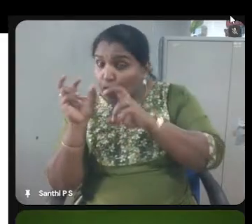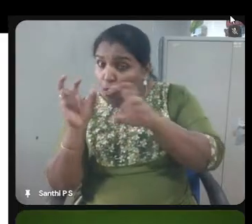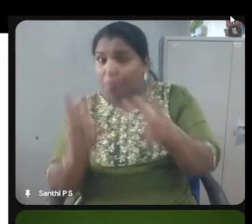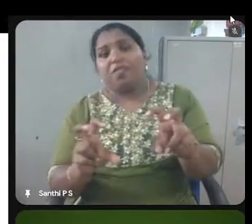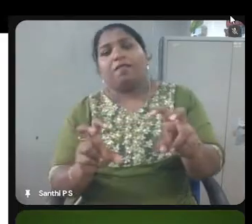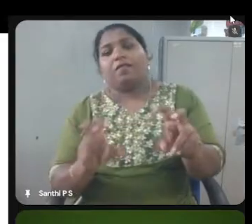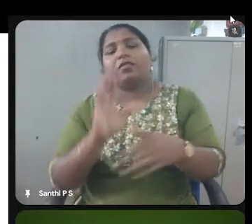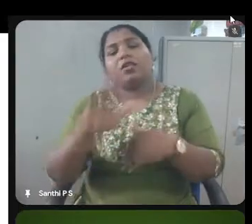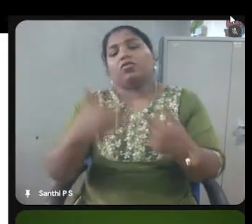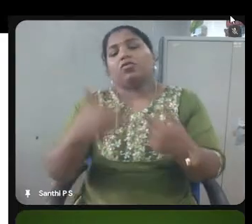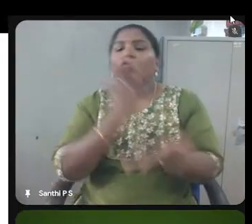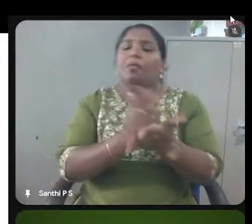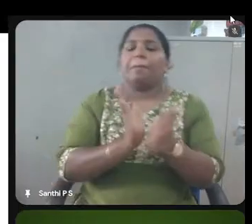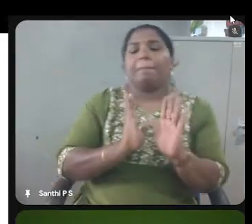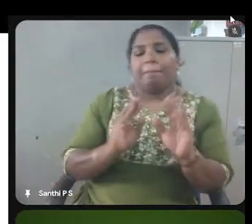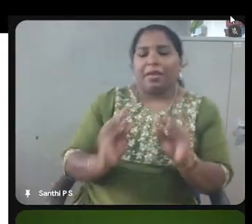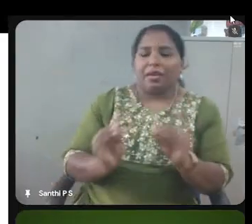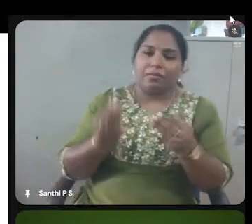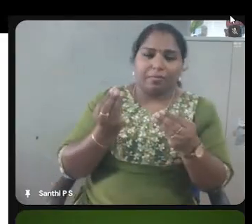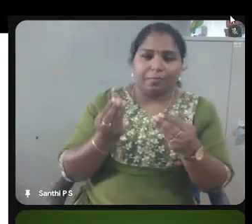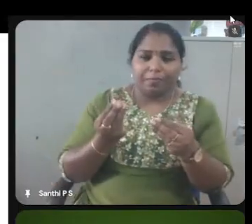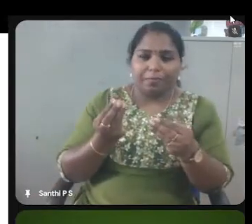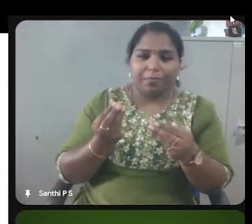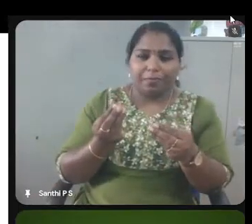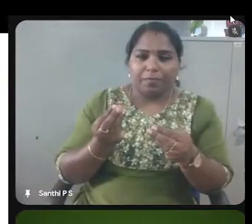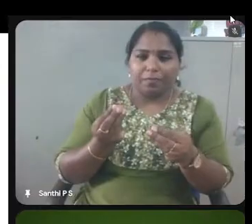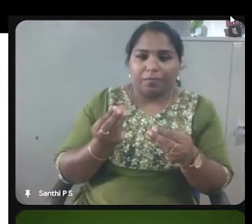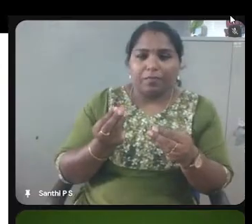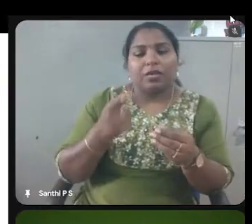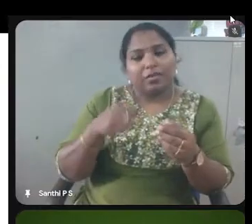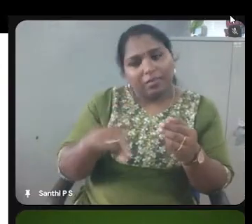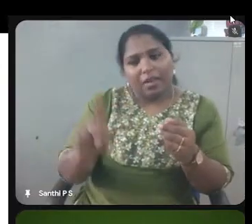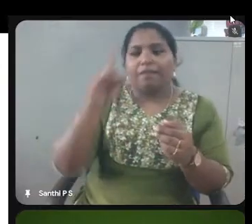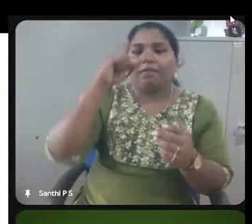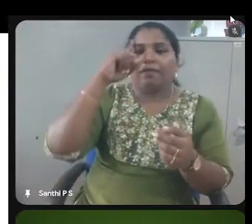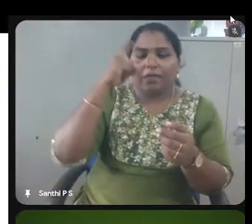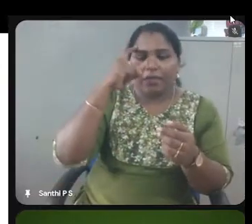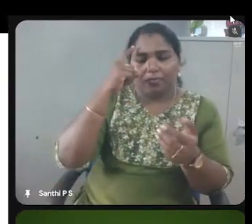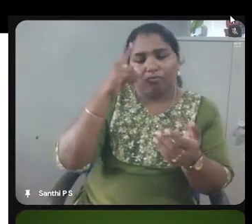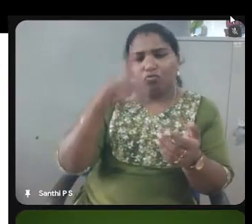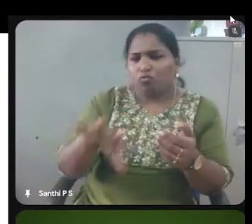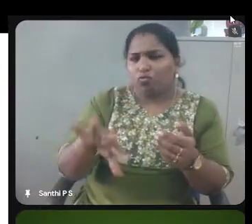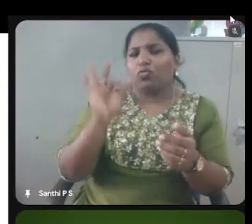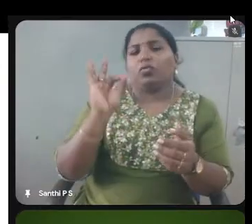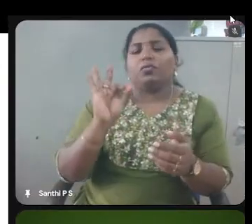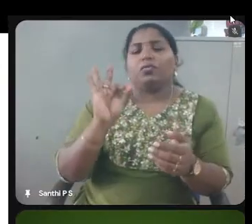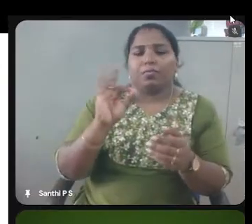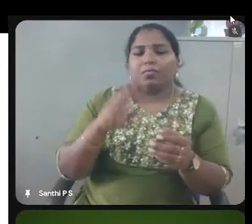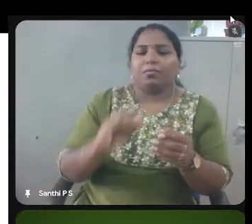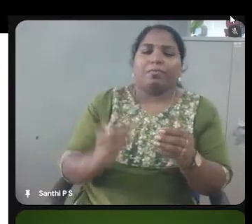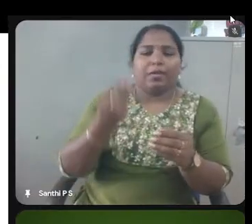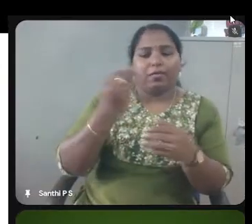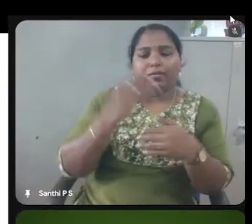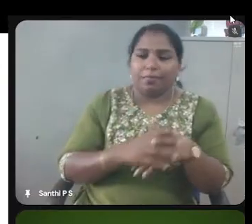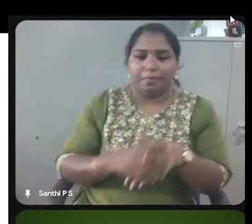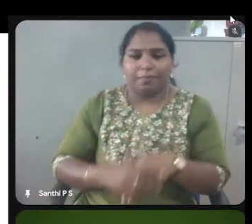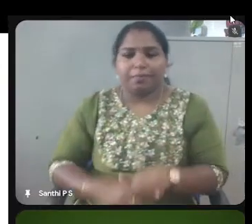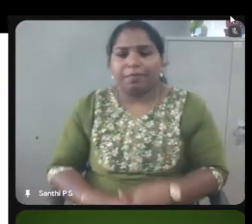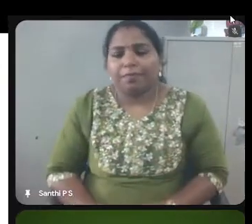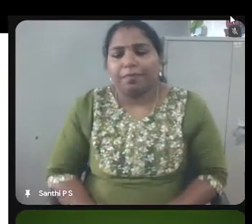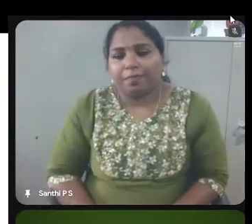കാരണം വിതരണം വരും. അതുകൊണ്ട് ആ ഒരു രീതിയിൽ നോക്കിയിട്ട് നിങ്ങൾ തന്നെ ചൂസ് ചെയ്തിട്ട് എന്ത് ചെയ്യാം എന്നുള്ളത് തീരുമാനിക്കണം.